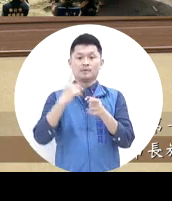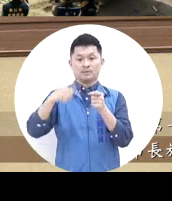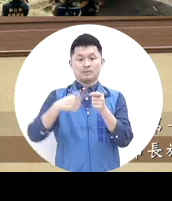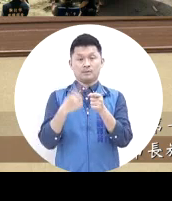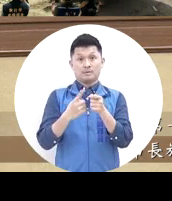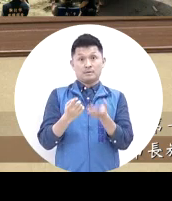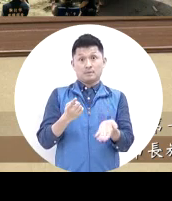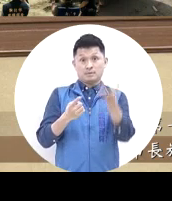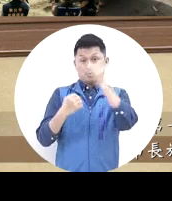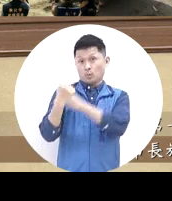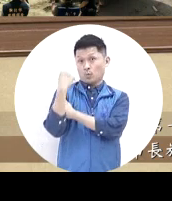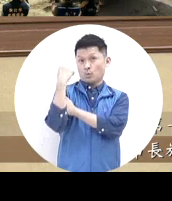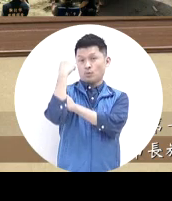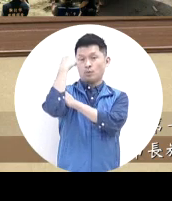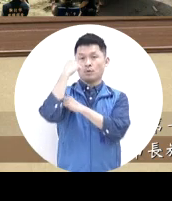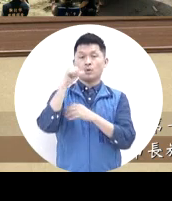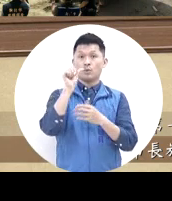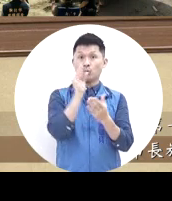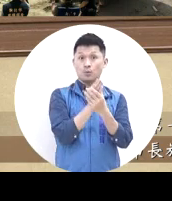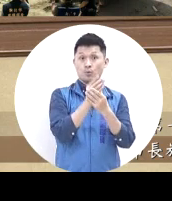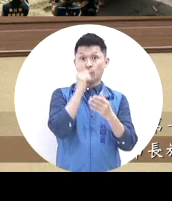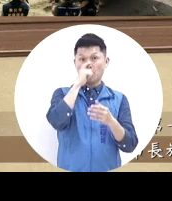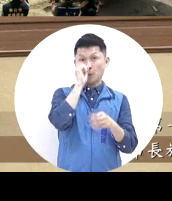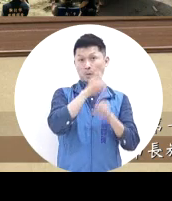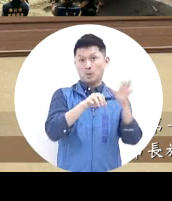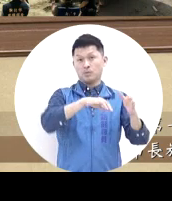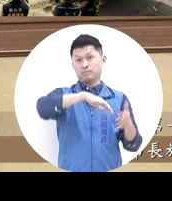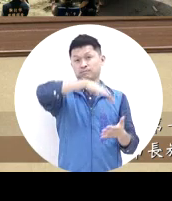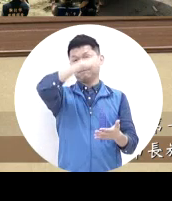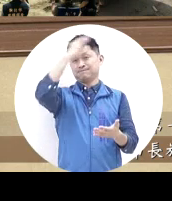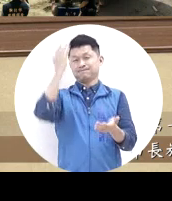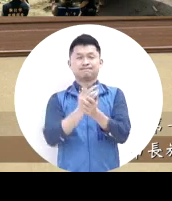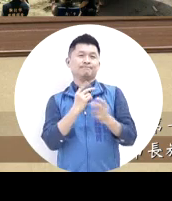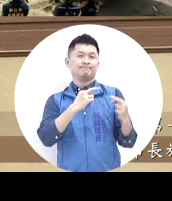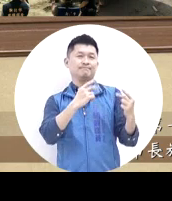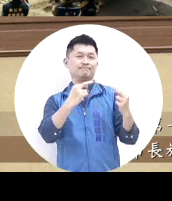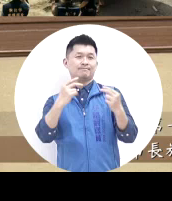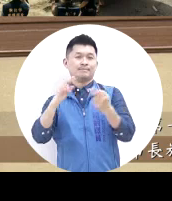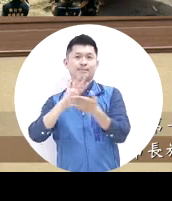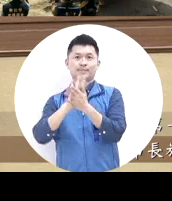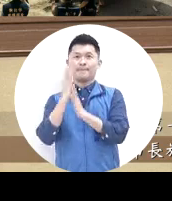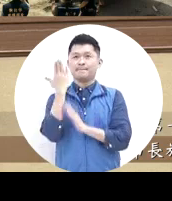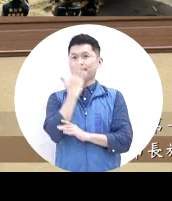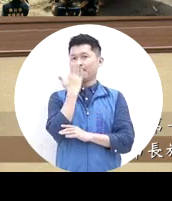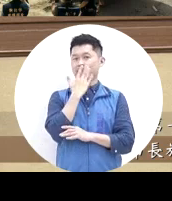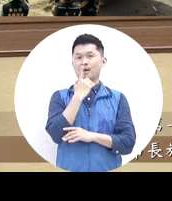整个新北市五股垃圾山目前已经变成五股下立地。